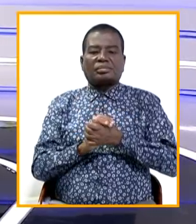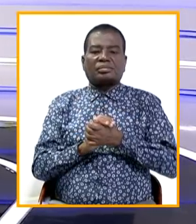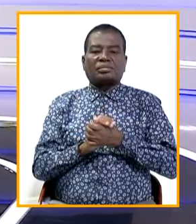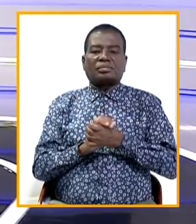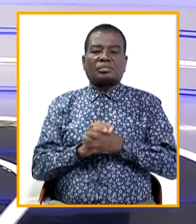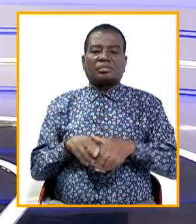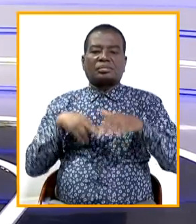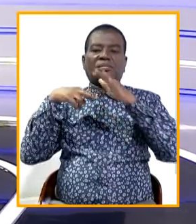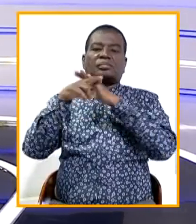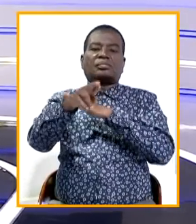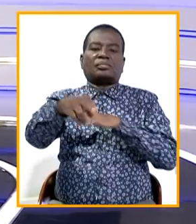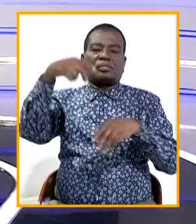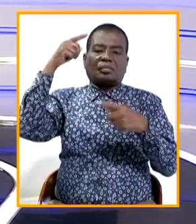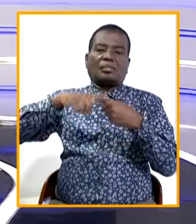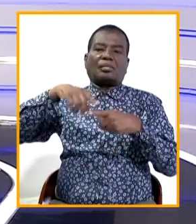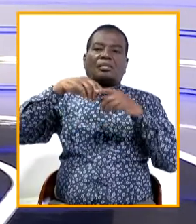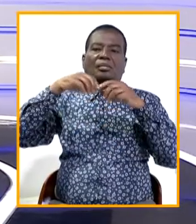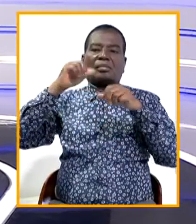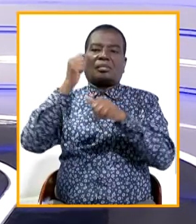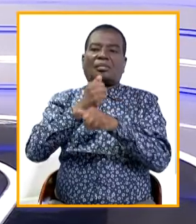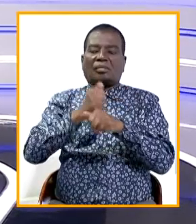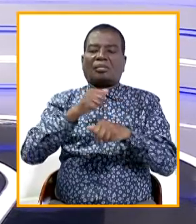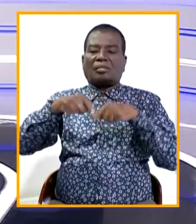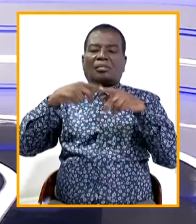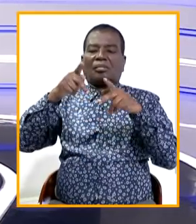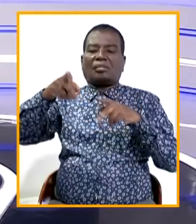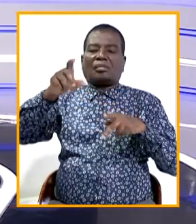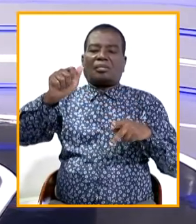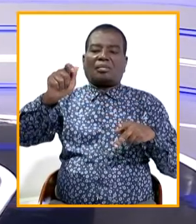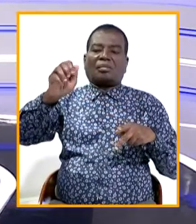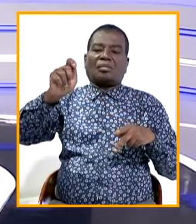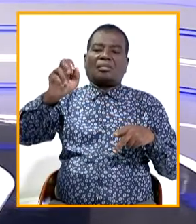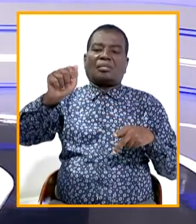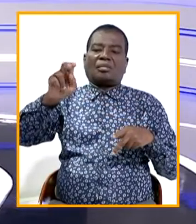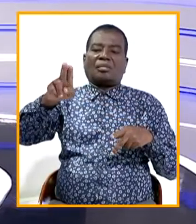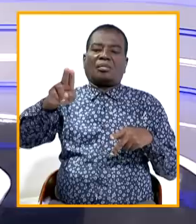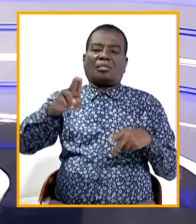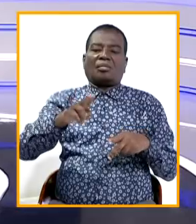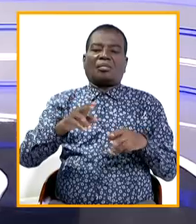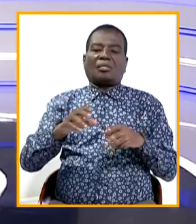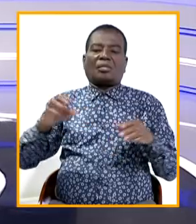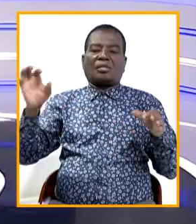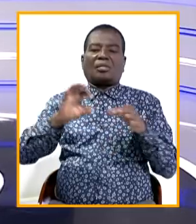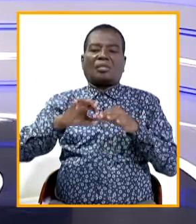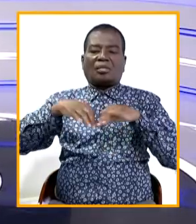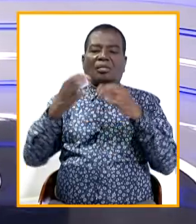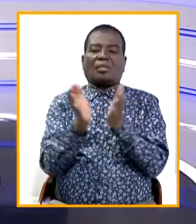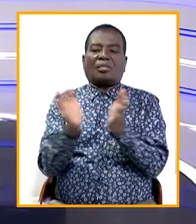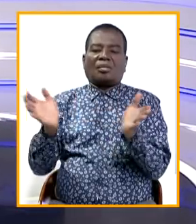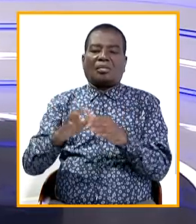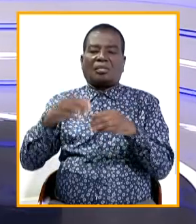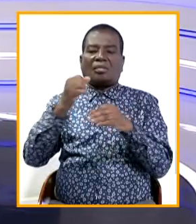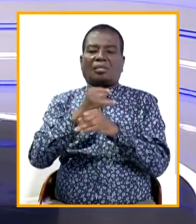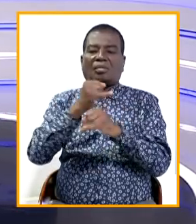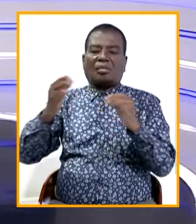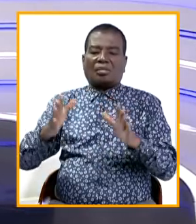On rentre à Abidjan et on va au plateau dans les locaux de la CGCI, la Confédération Générale des Entreprises de Côte d'Ivoire.